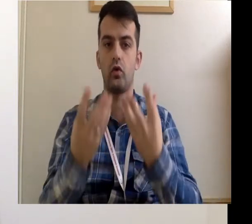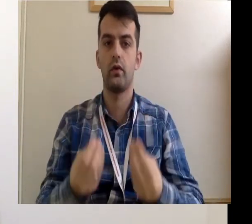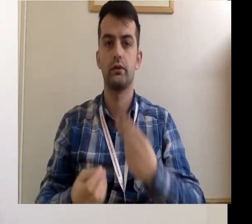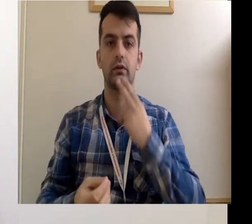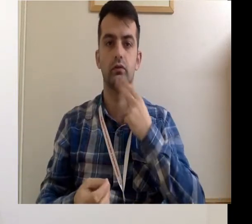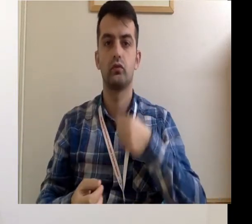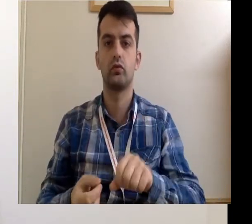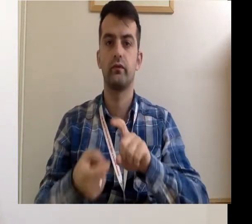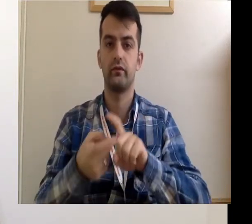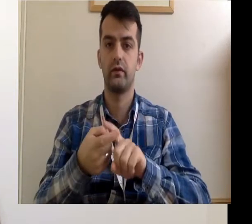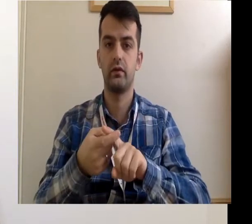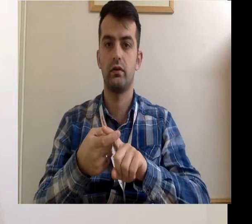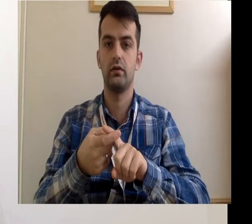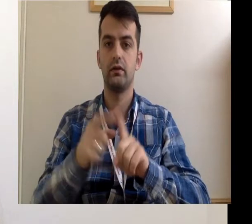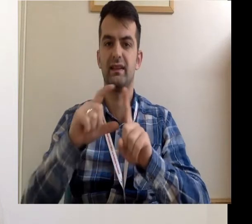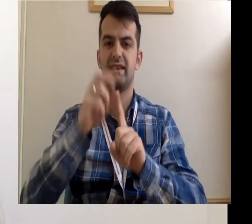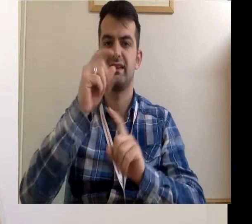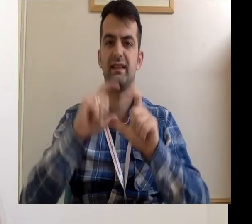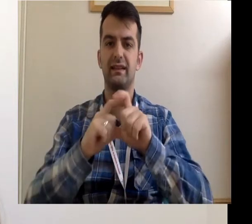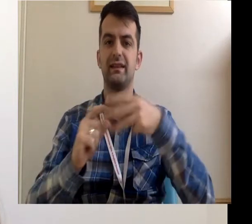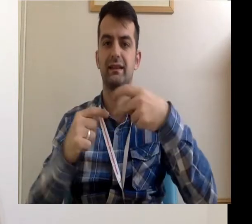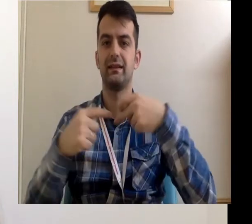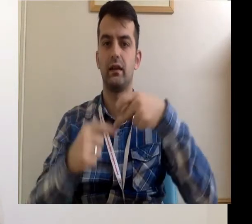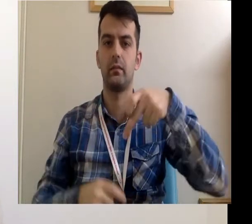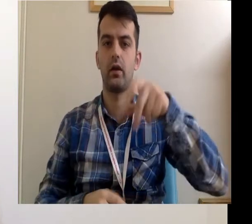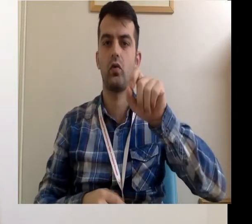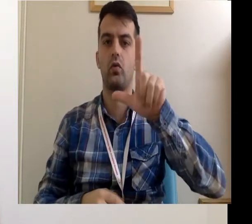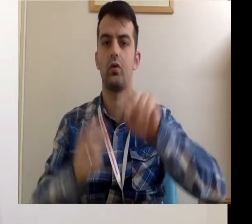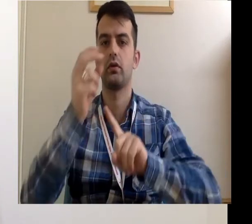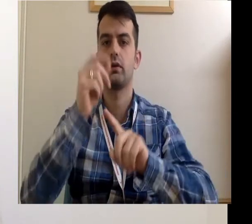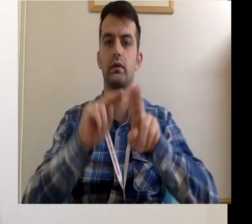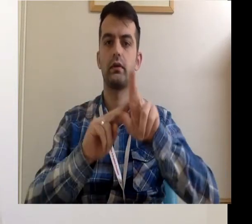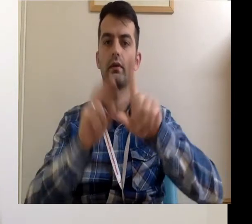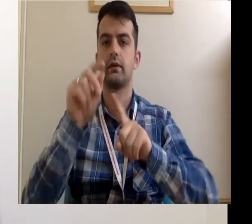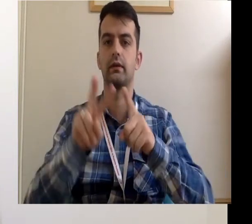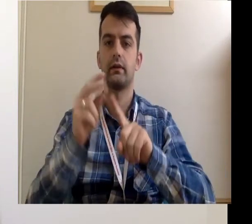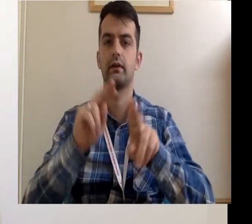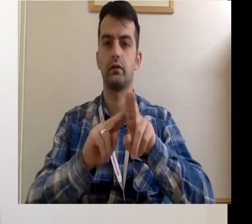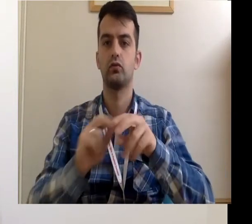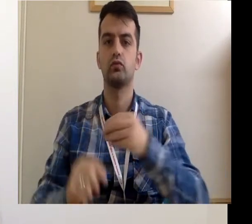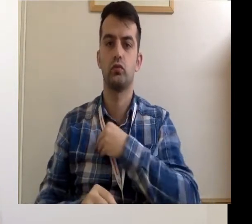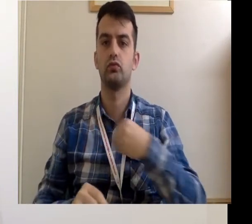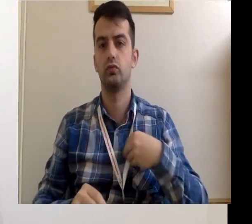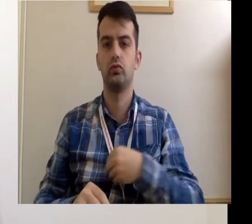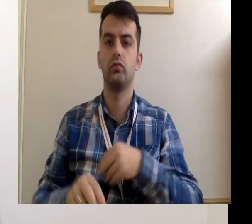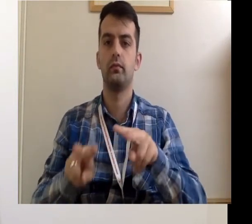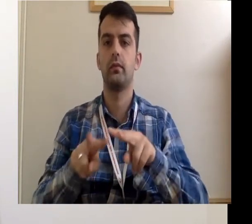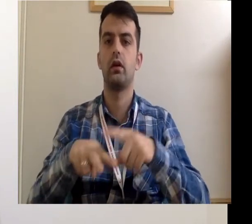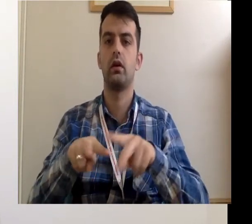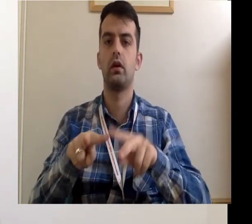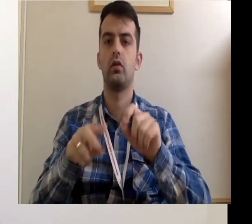talebi yapabilmektedir. Bilgisayar girişleri tamamlanan hastalar, kadın doğum ve çocuk binası